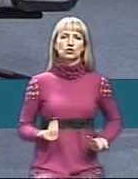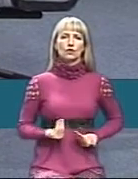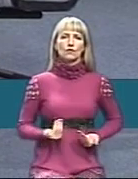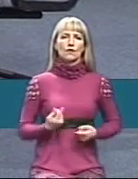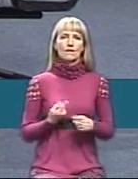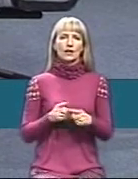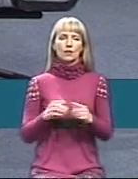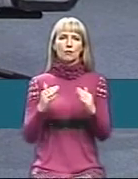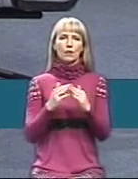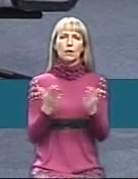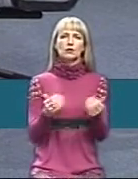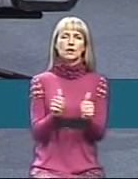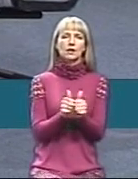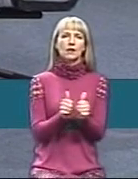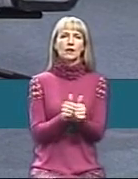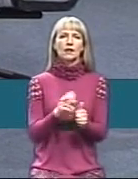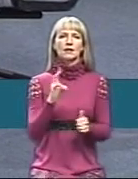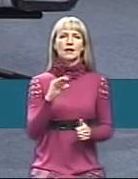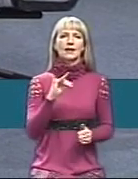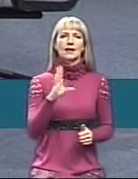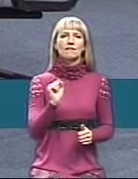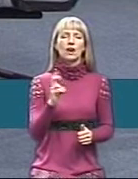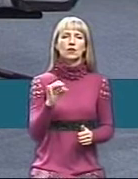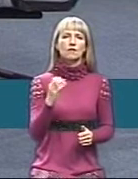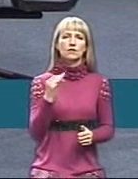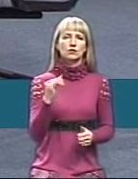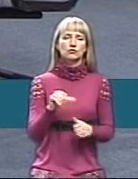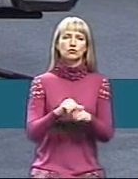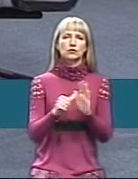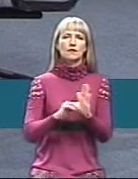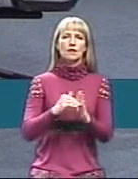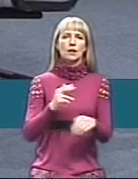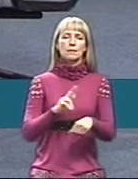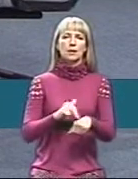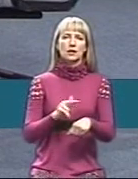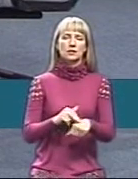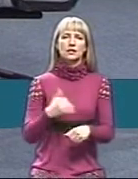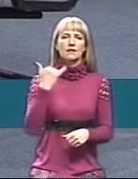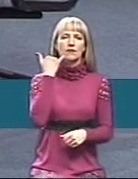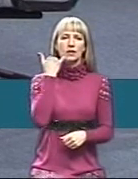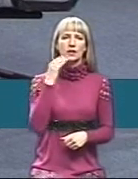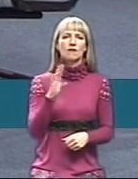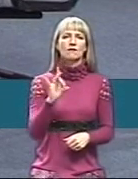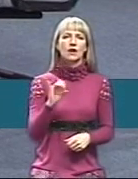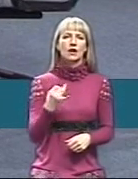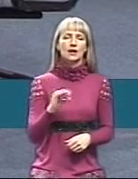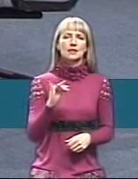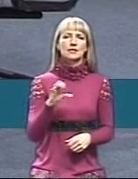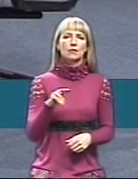в этом доме, который рядом, на Ивановской 16. Вызывали милицию, звонили в райисполком,